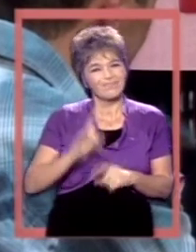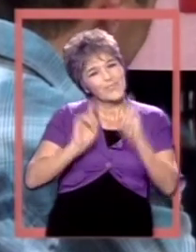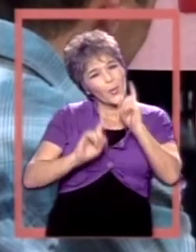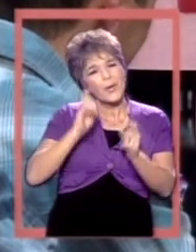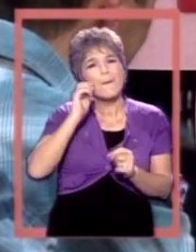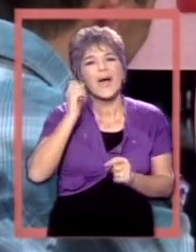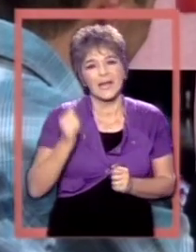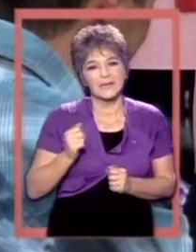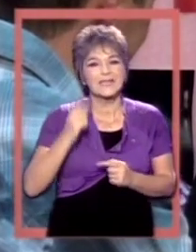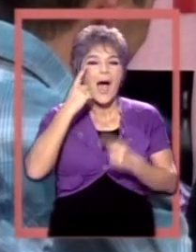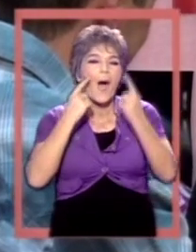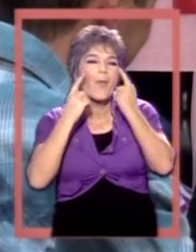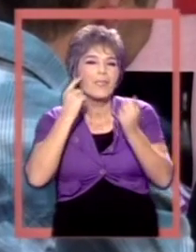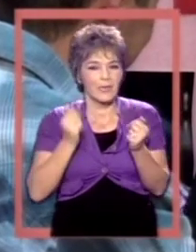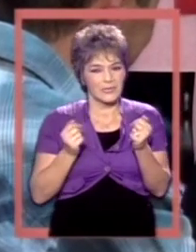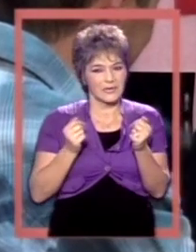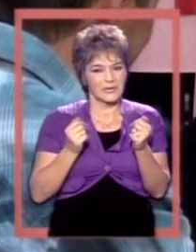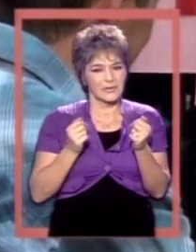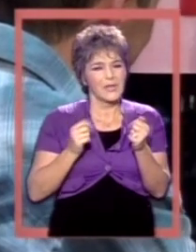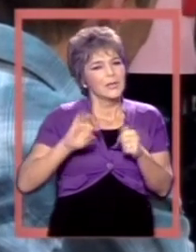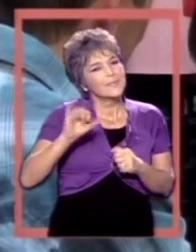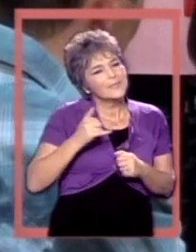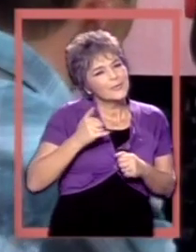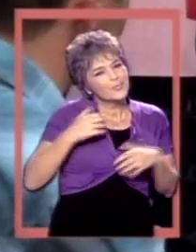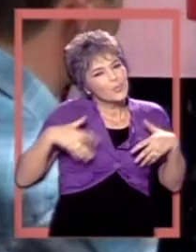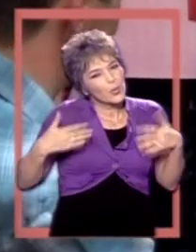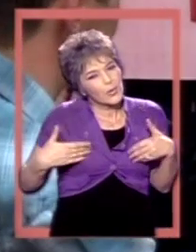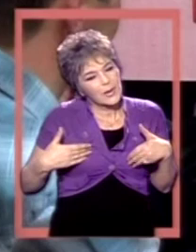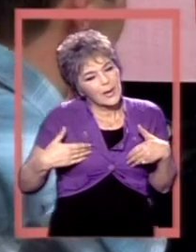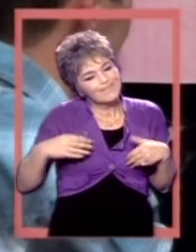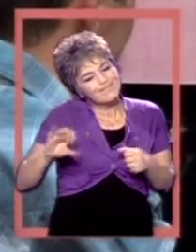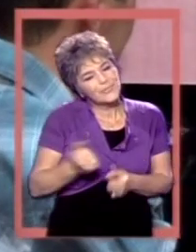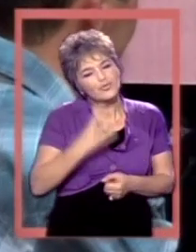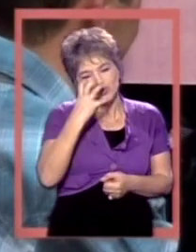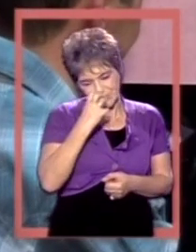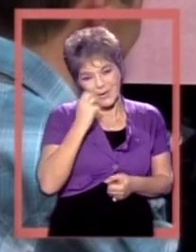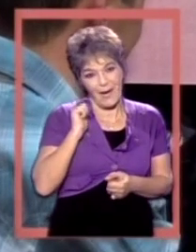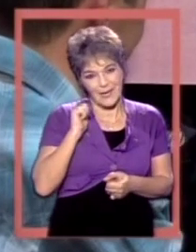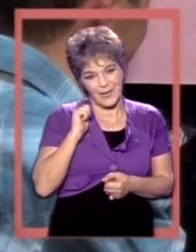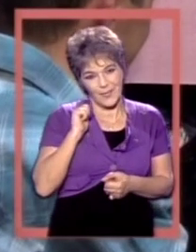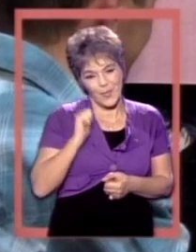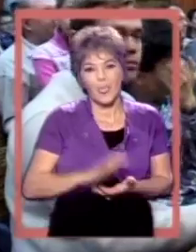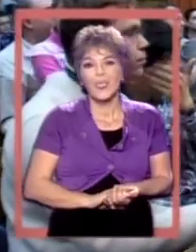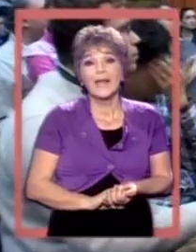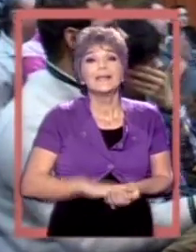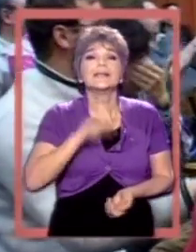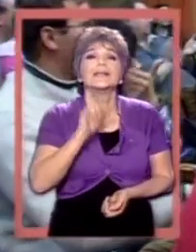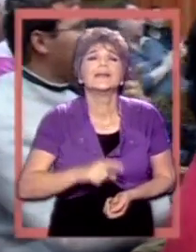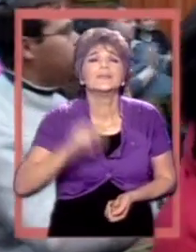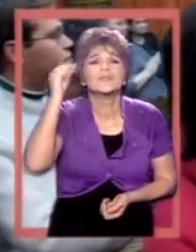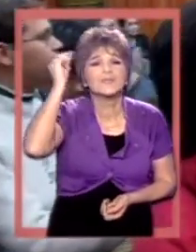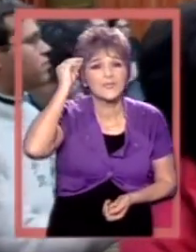părinți n-au plâns numai de bucurie. Asta e. Și ce a lipsit? Să învățăm